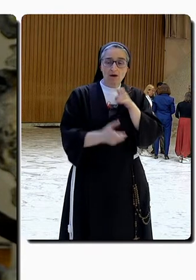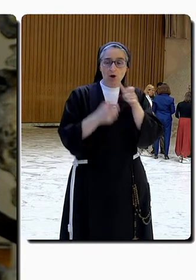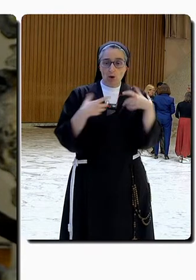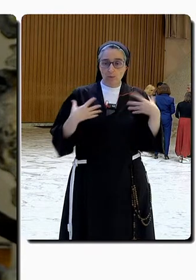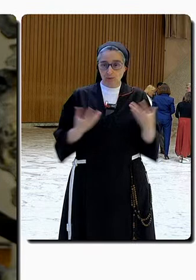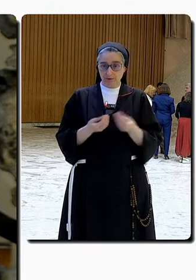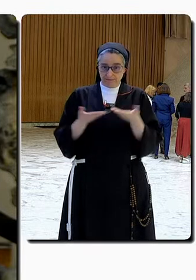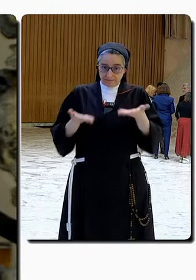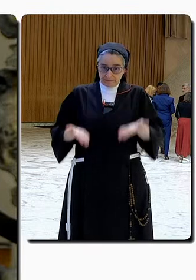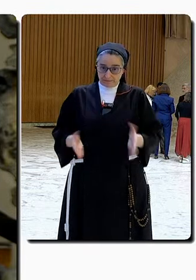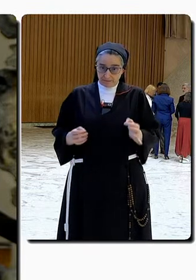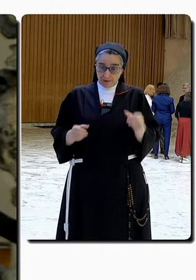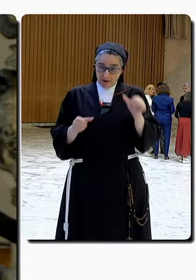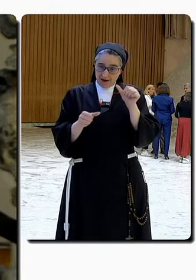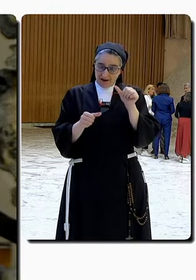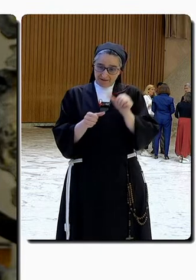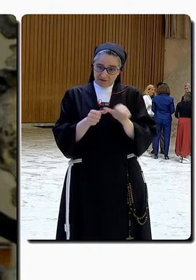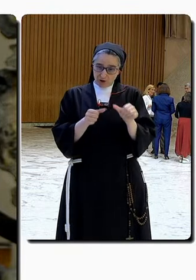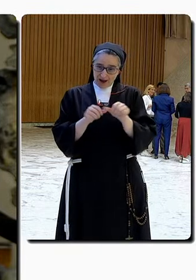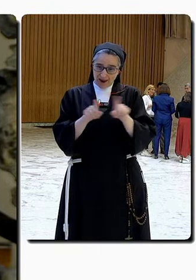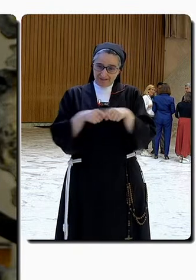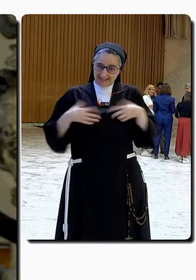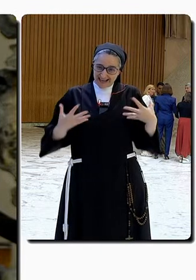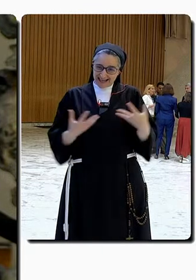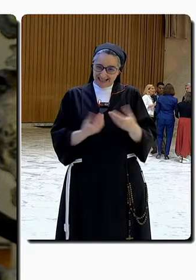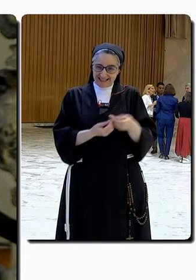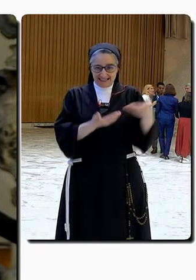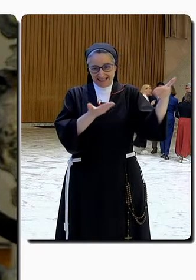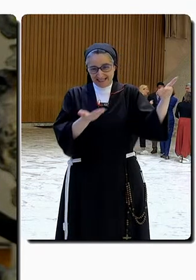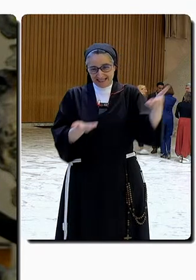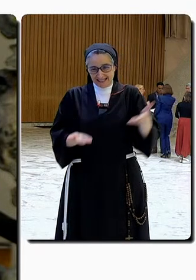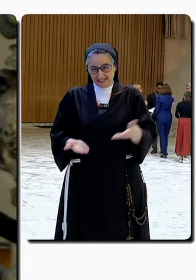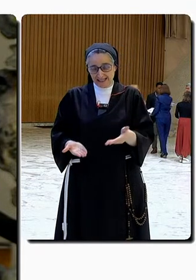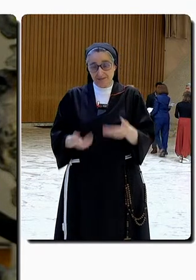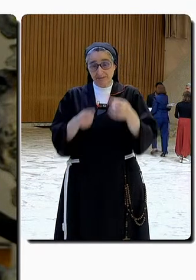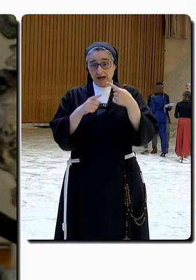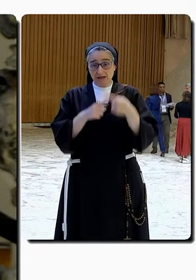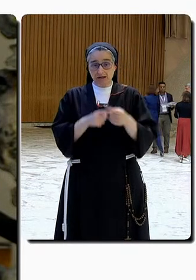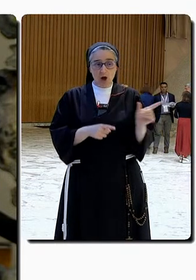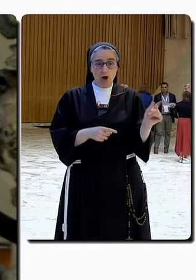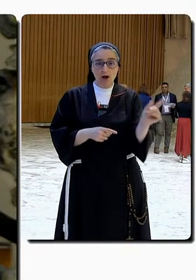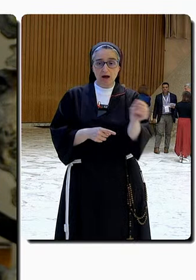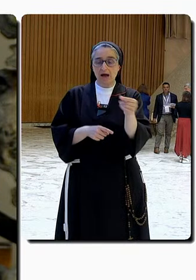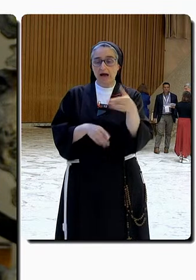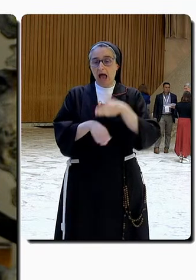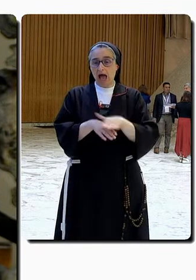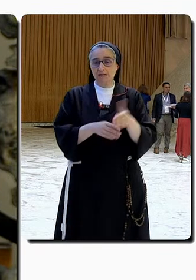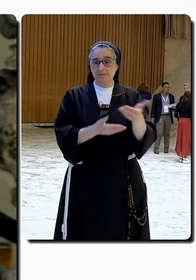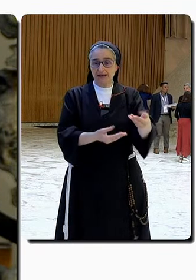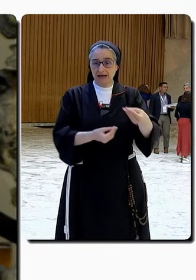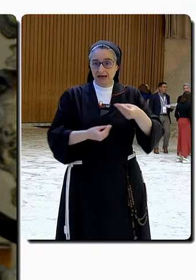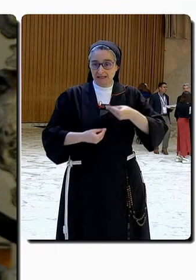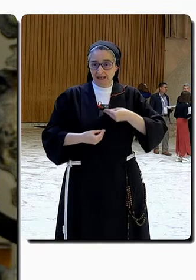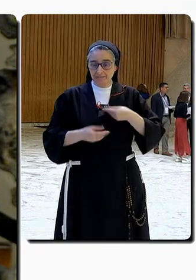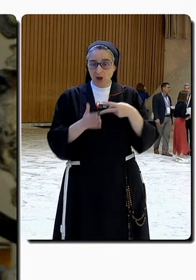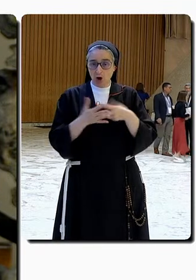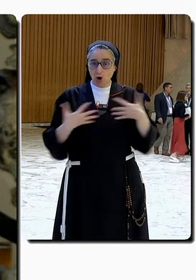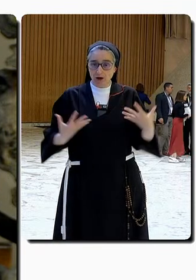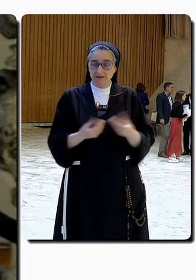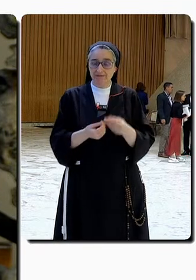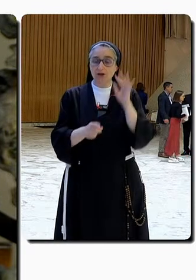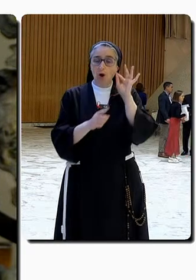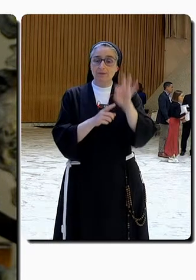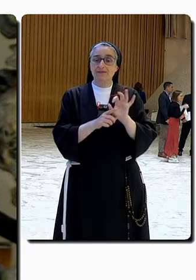Oggi questi nostri fratelli e sorelle ci porteranno le loro esperienze, segno della